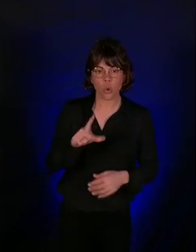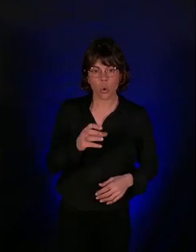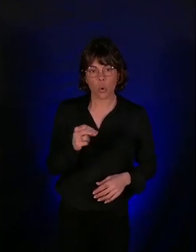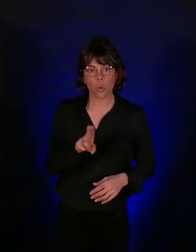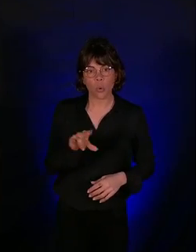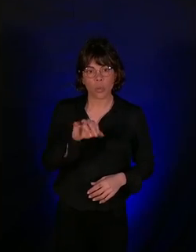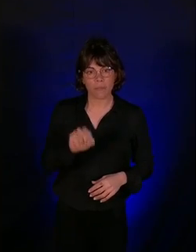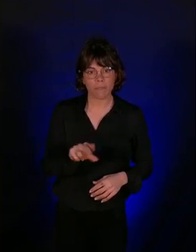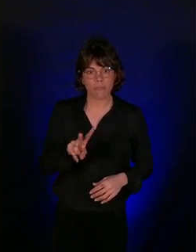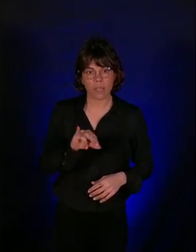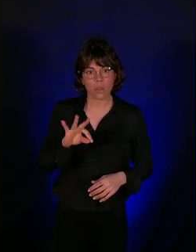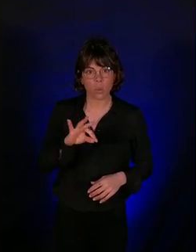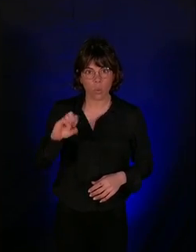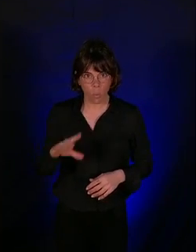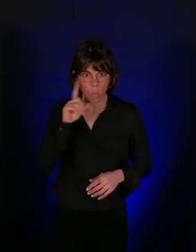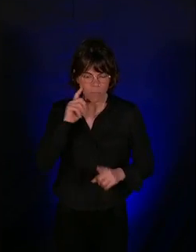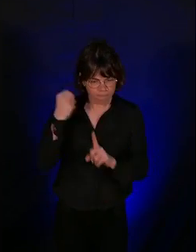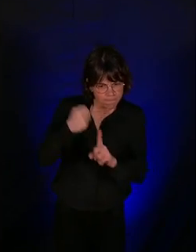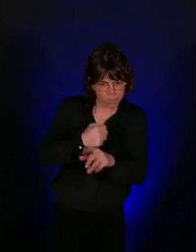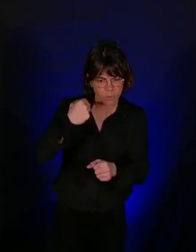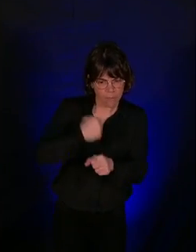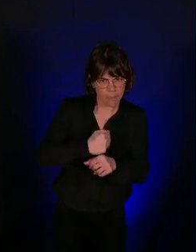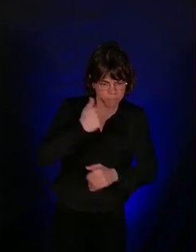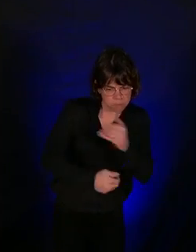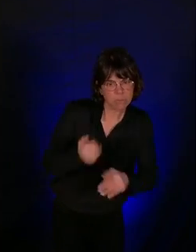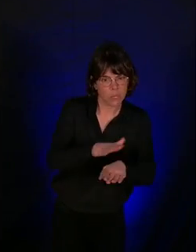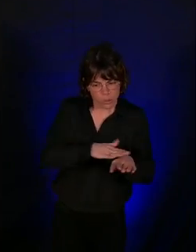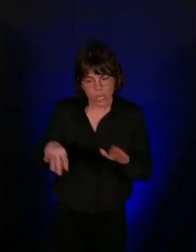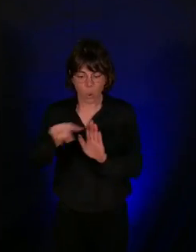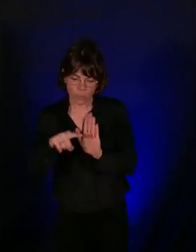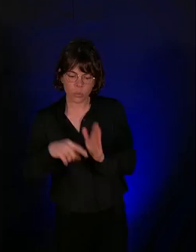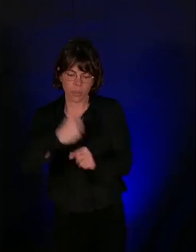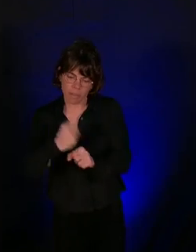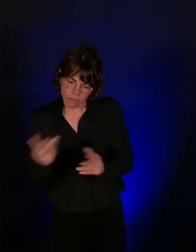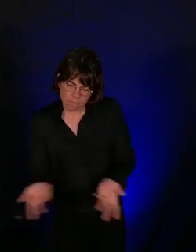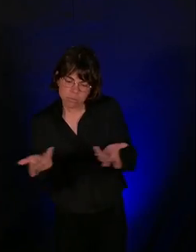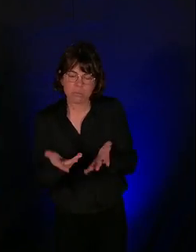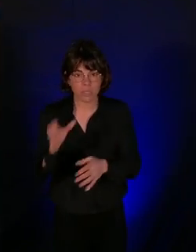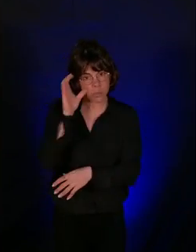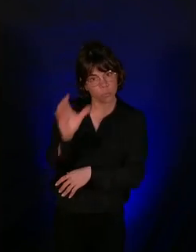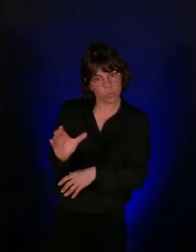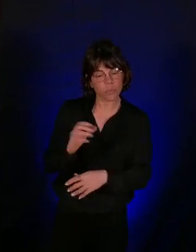maintenir la production et l'amélioration des conditions de travail je te laisse la